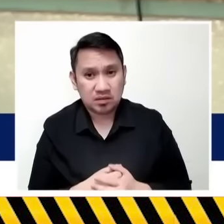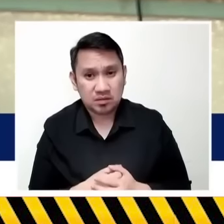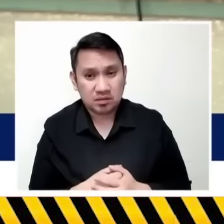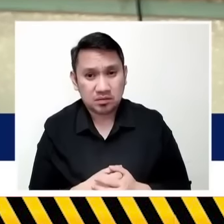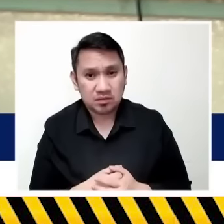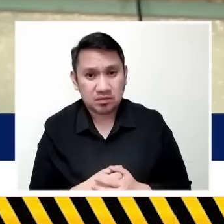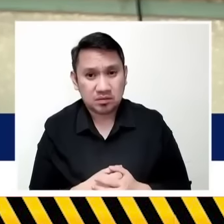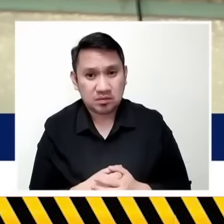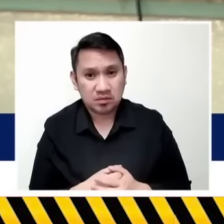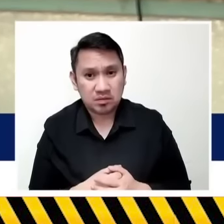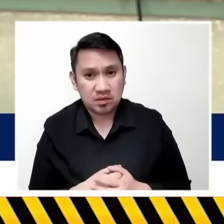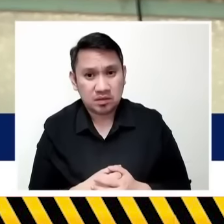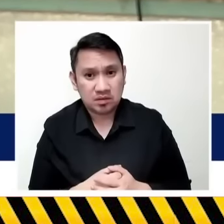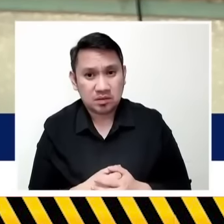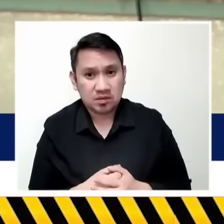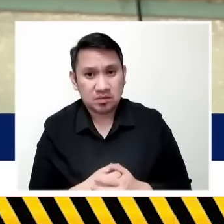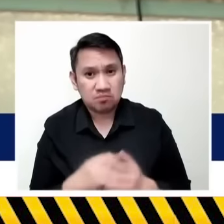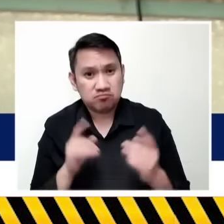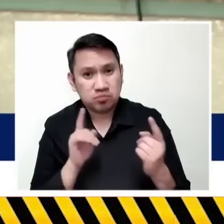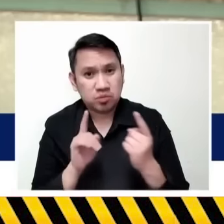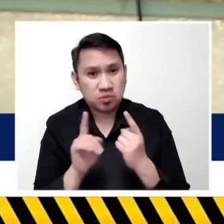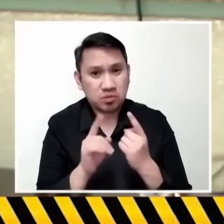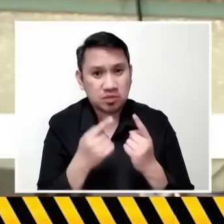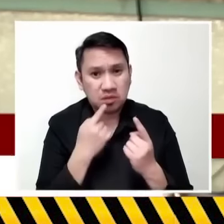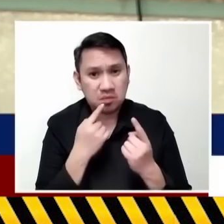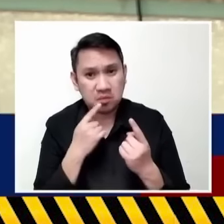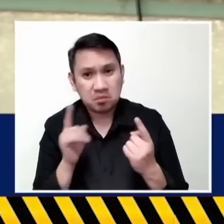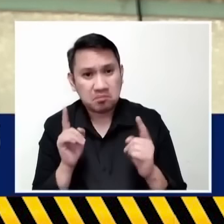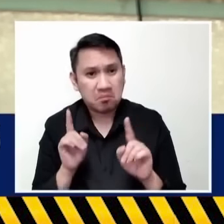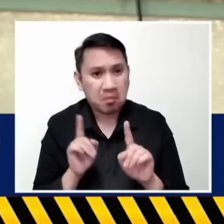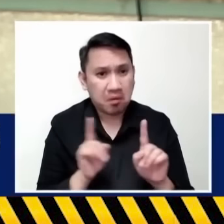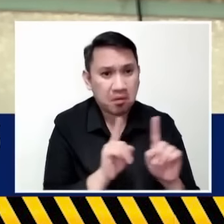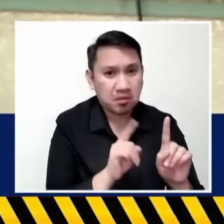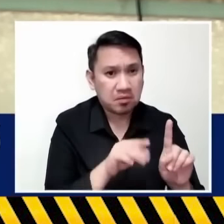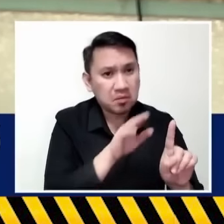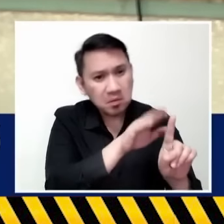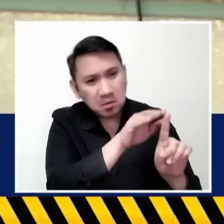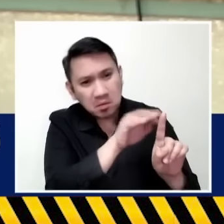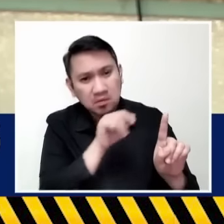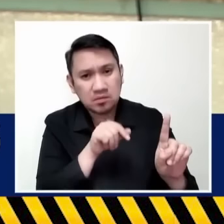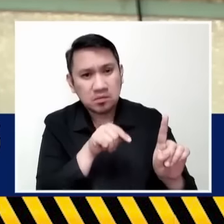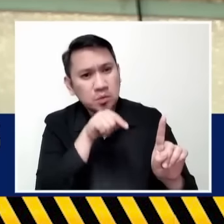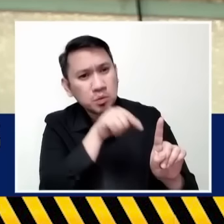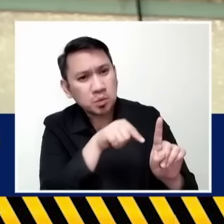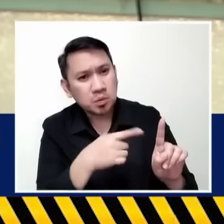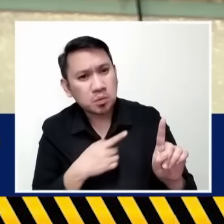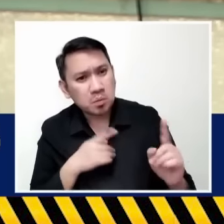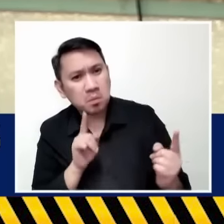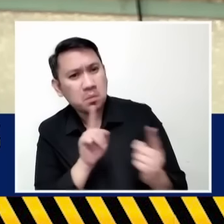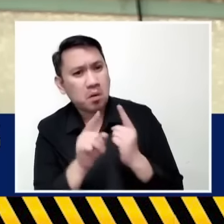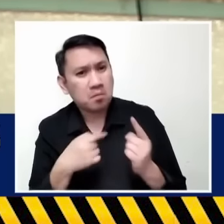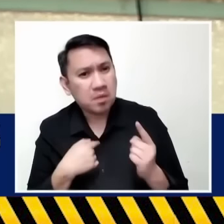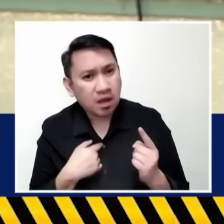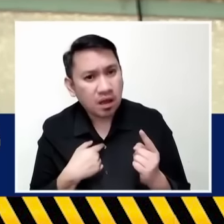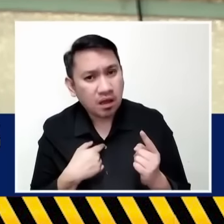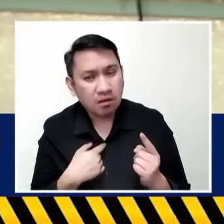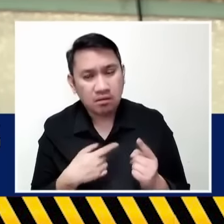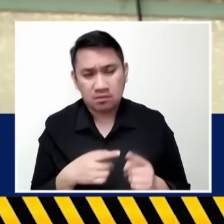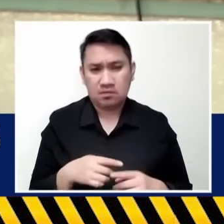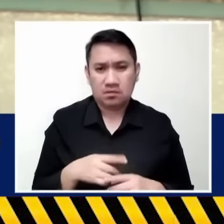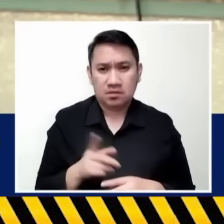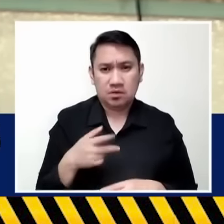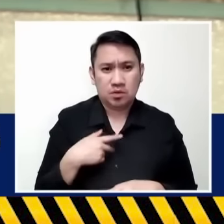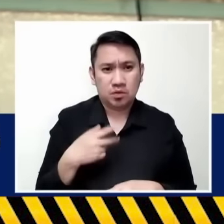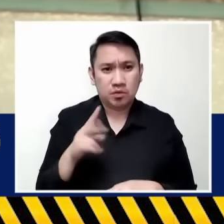yung biktima niya, aabulin niya po ito at saka po kakalapitin na, "Ma'am, nabangga niyo po ako. Ngayon po, yung vape ko po nahulog